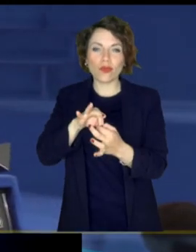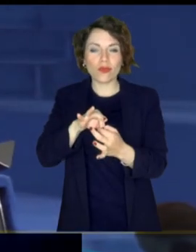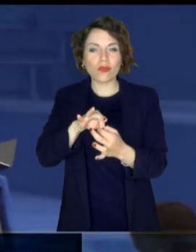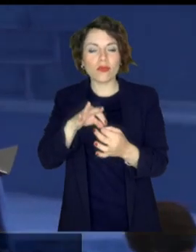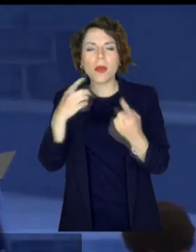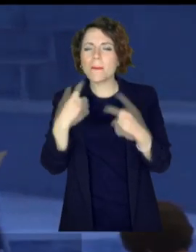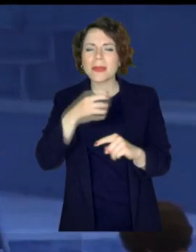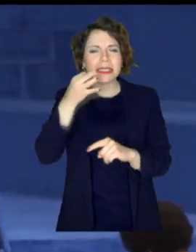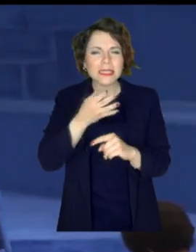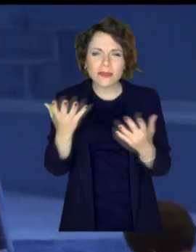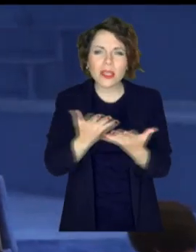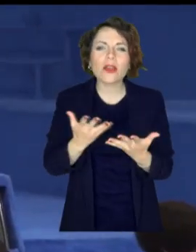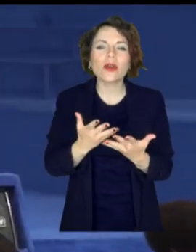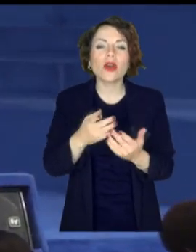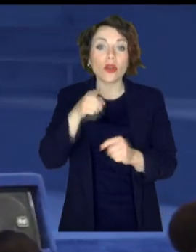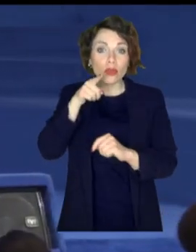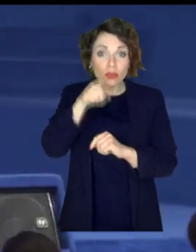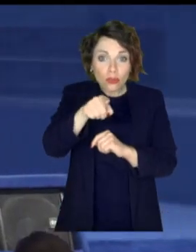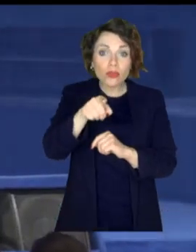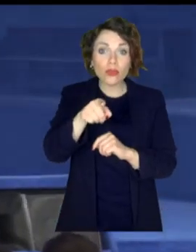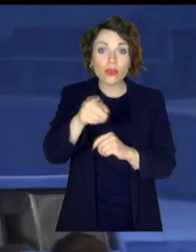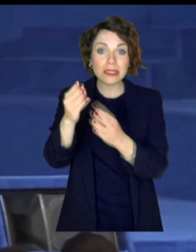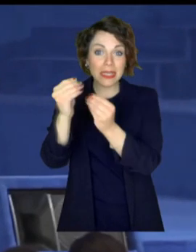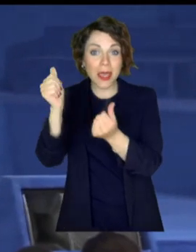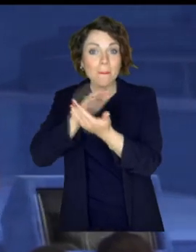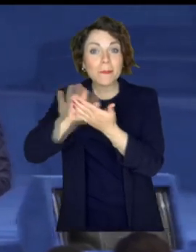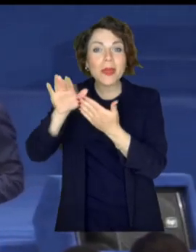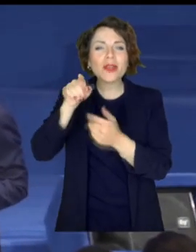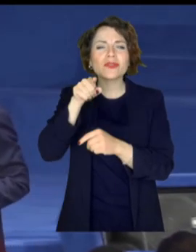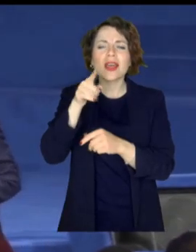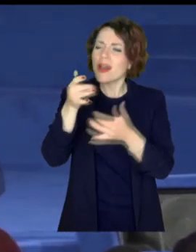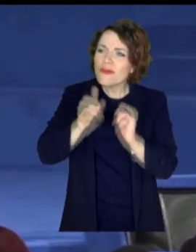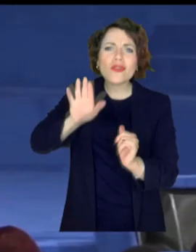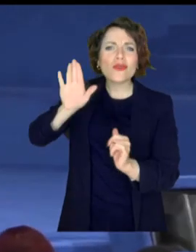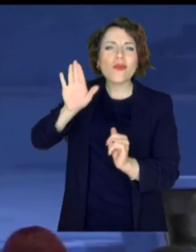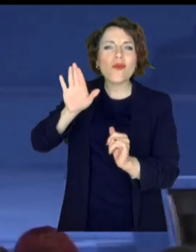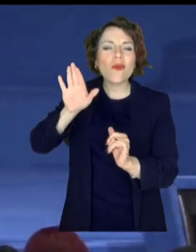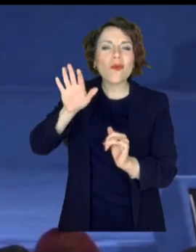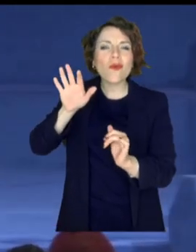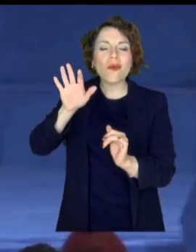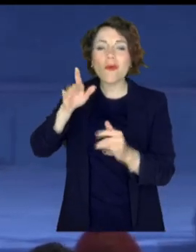Questo vuol dire che tu sei figlio dello Spirito Santo tanto quanto lo è Gesù.